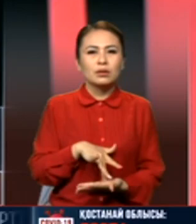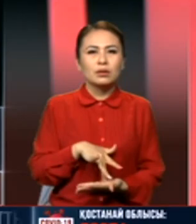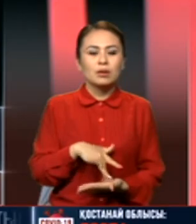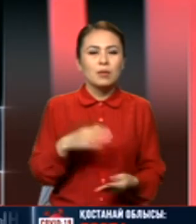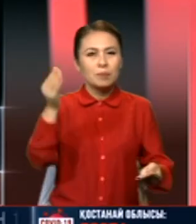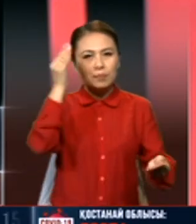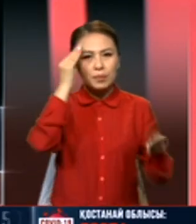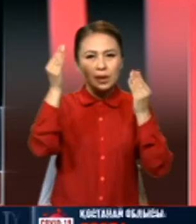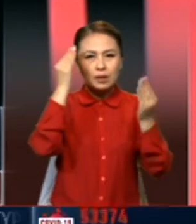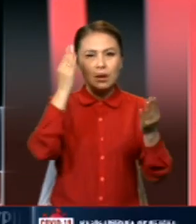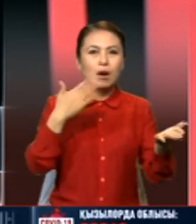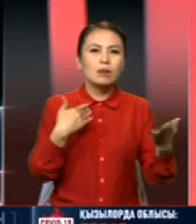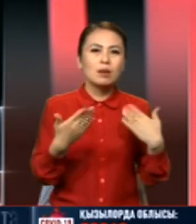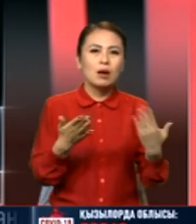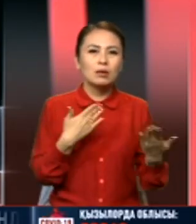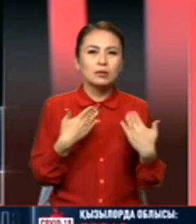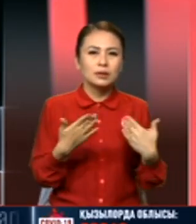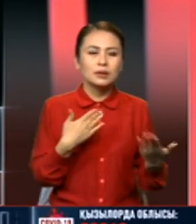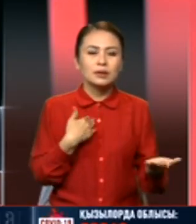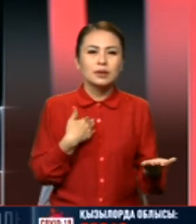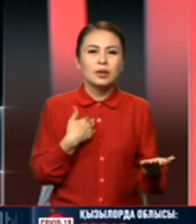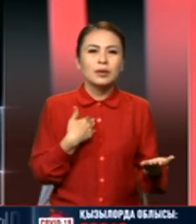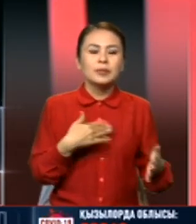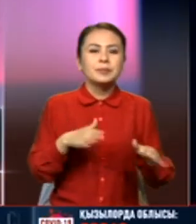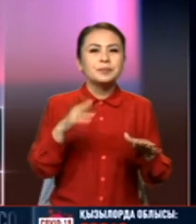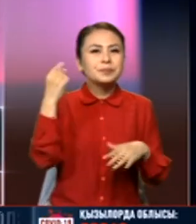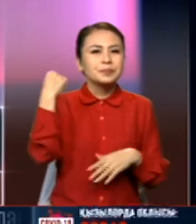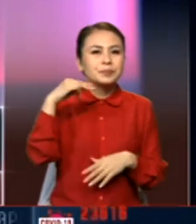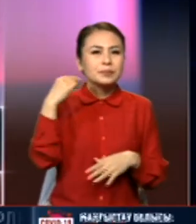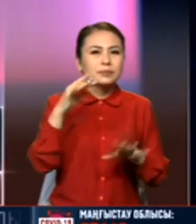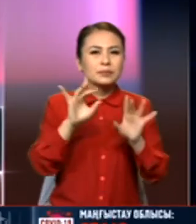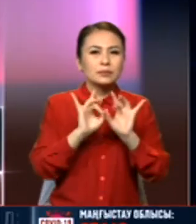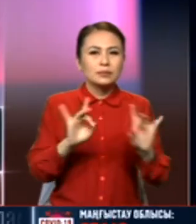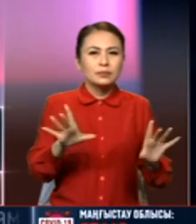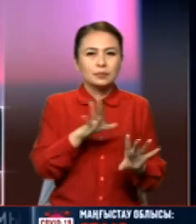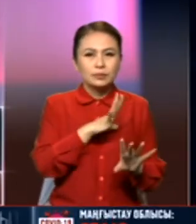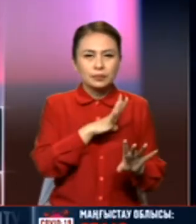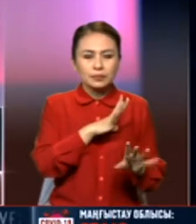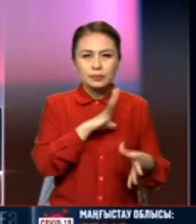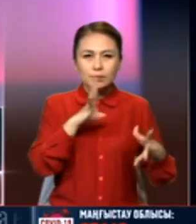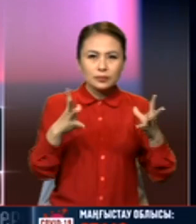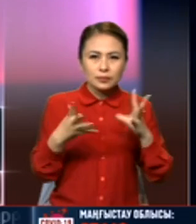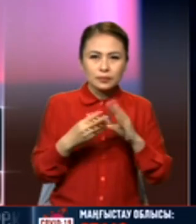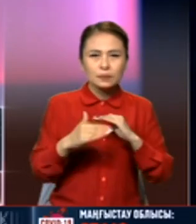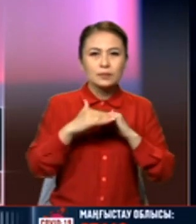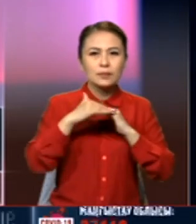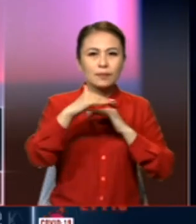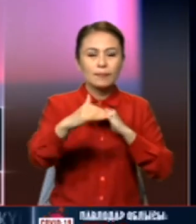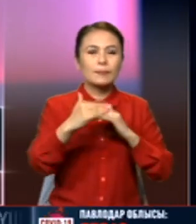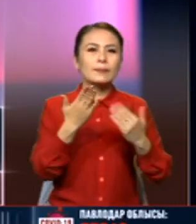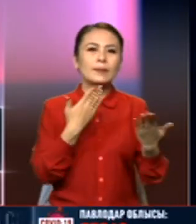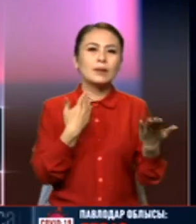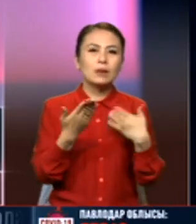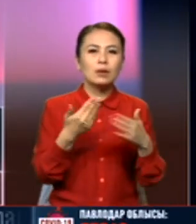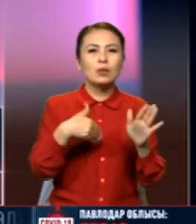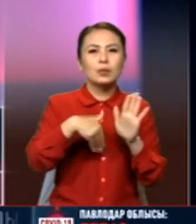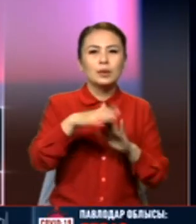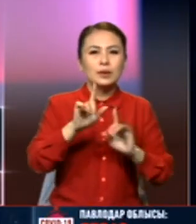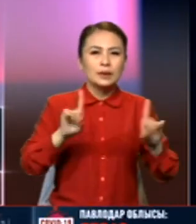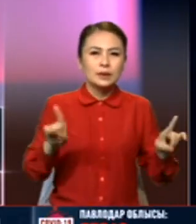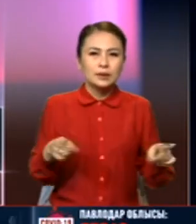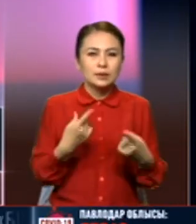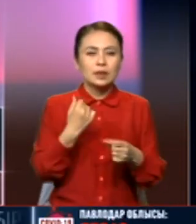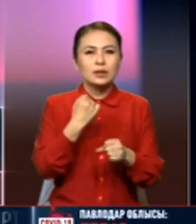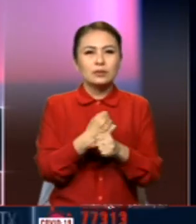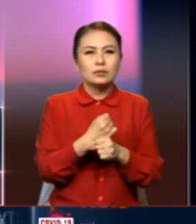пікір алаңы болу керек. Және президент өзінің сөзінде айтып кетті, жалпы еліміздегі бүкіл этносаралық қарым-қатынастарды